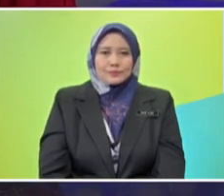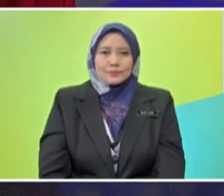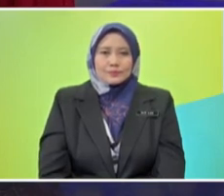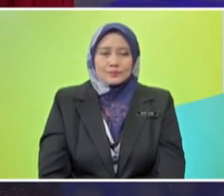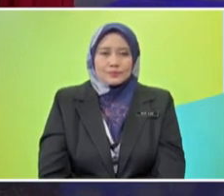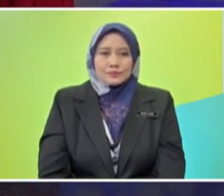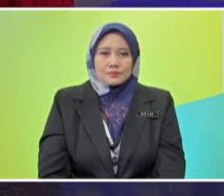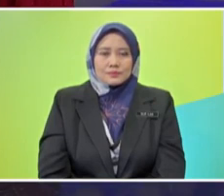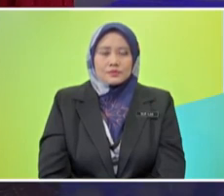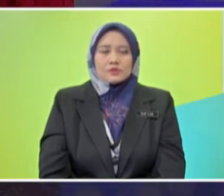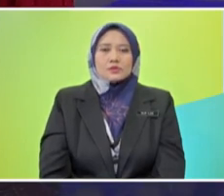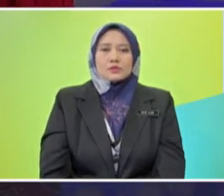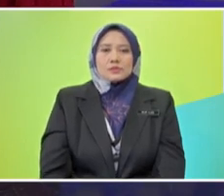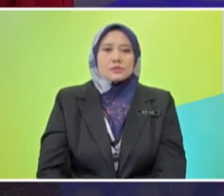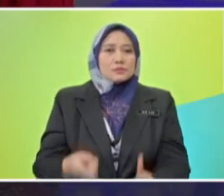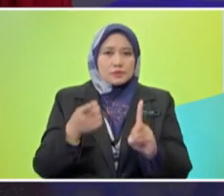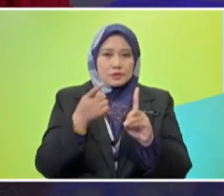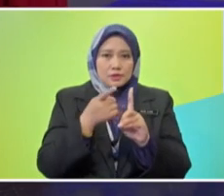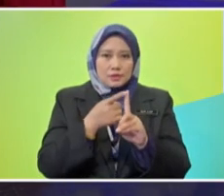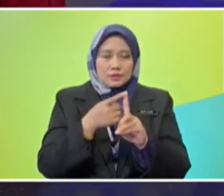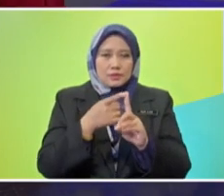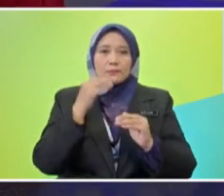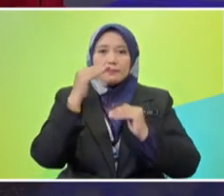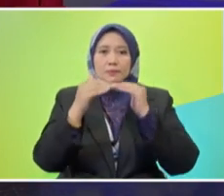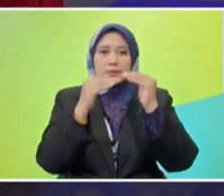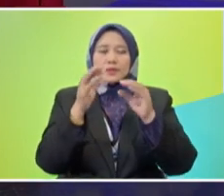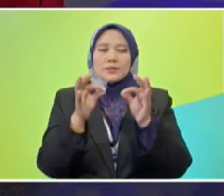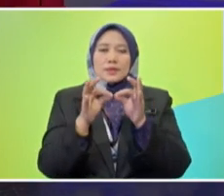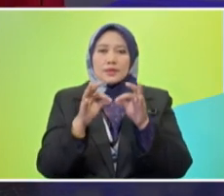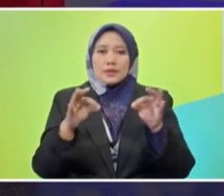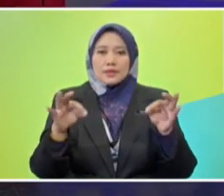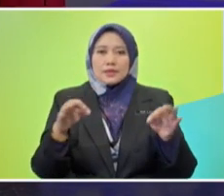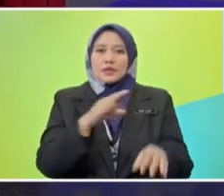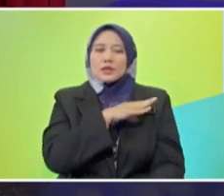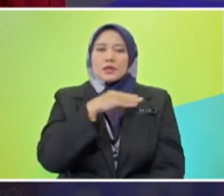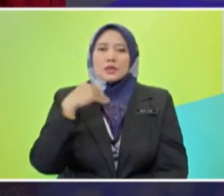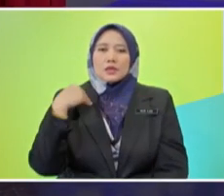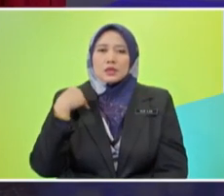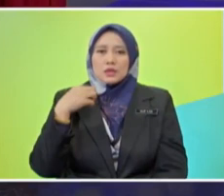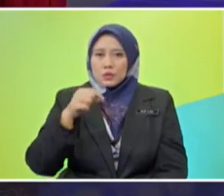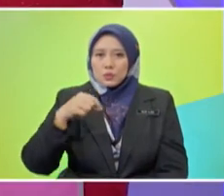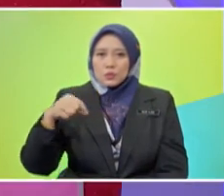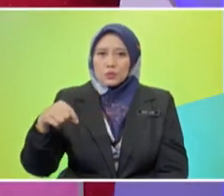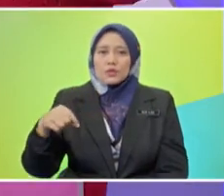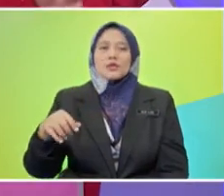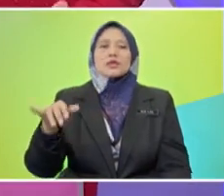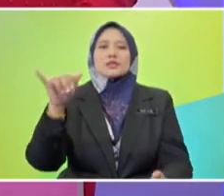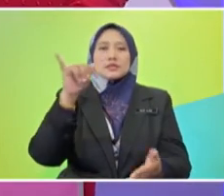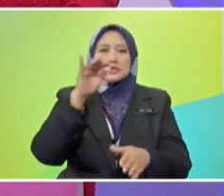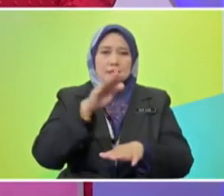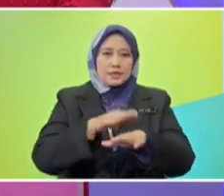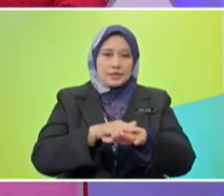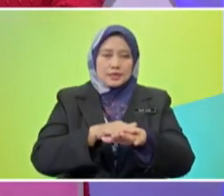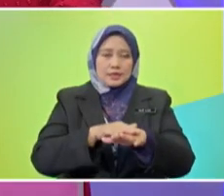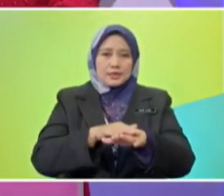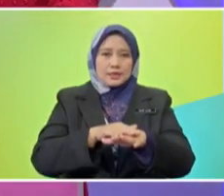atas kertas dan semasa cikgu minta Alisha bacakan, nanti Alisha perlu tunjukkan kepada cikgu sebab cikgu nak lihat juga tulisan